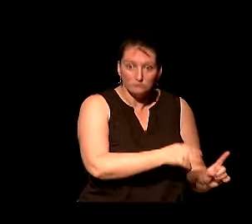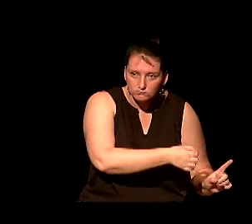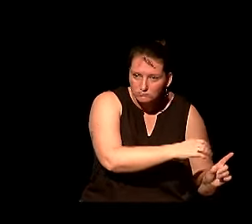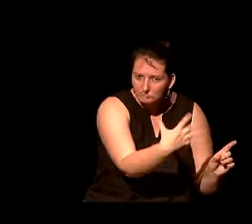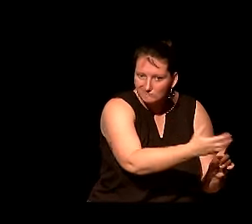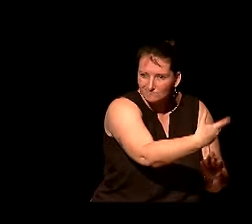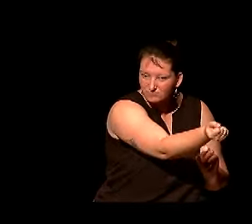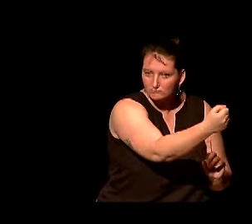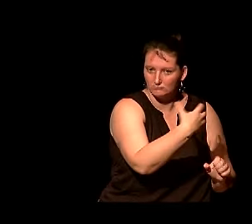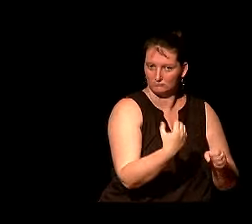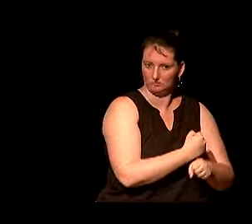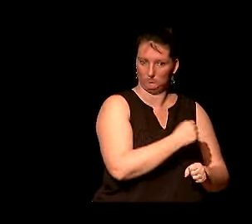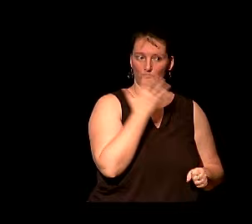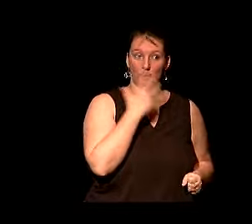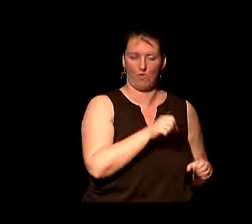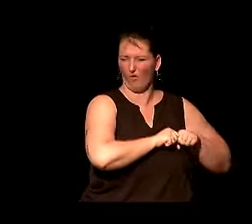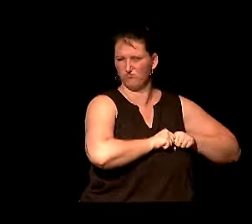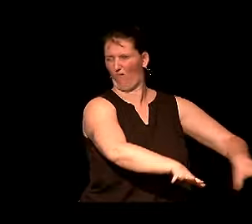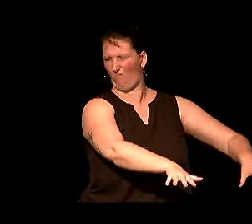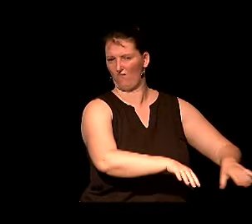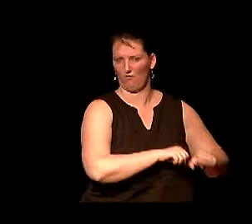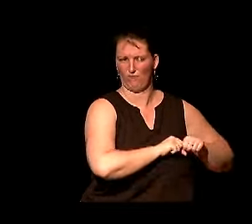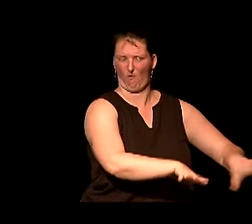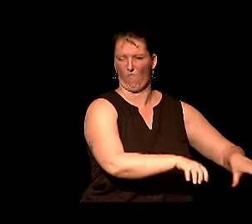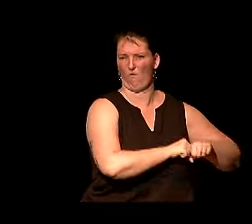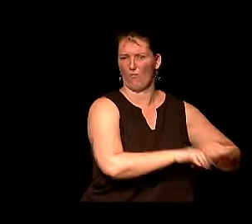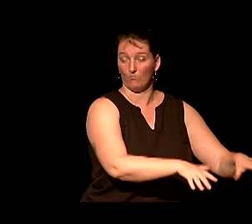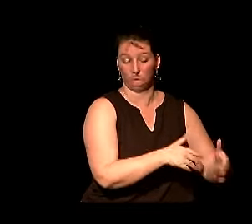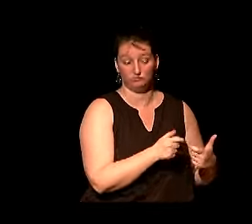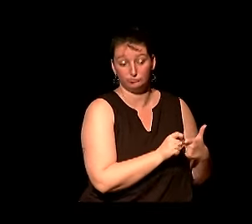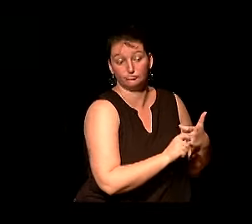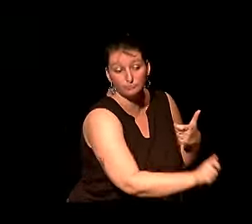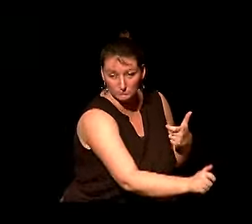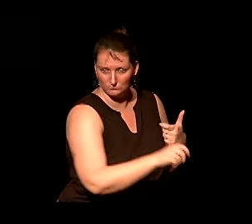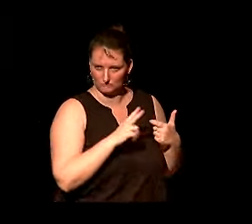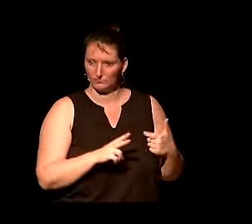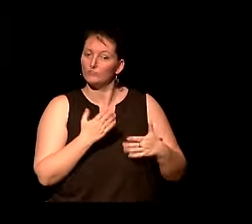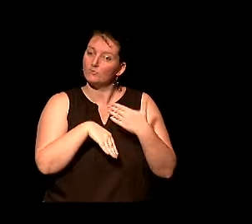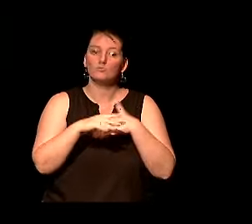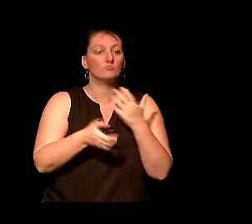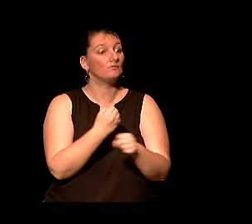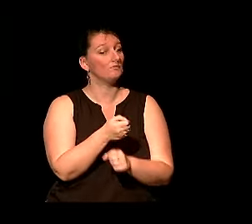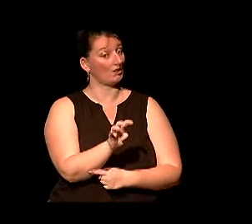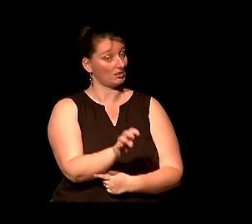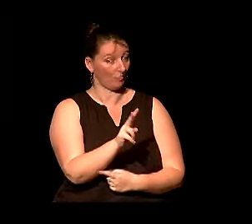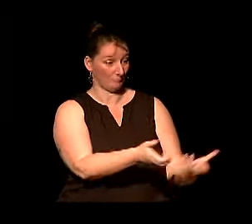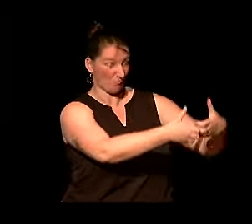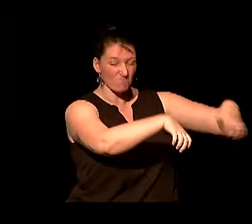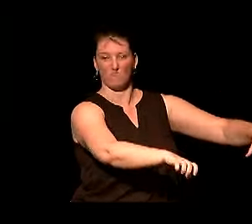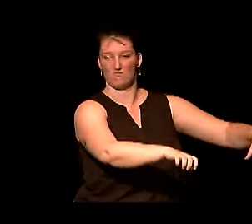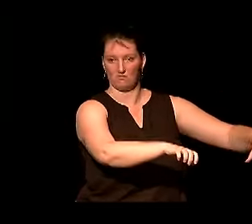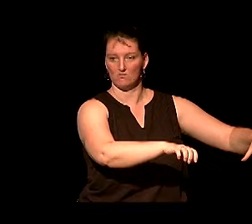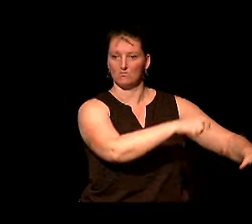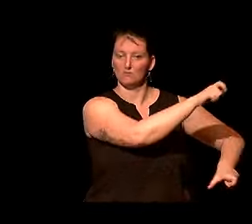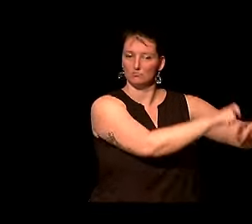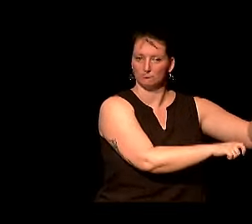façon massive, et bientôt à créer comme deux pôles hein, dans les années 40 du cinéma hollywoodien, entre